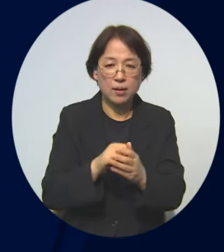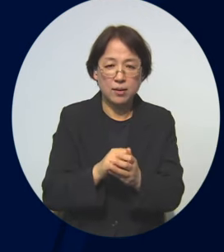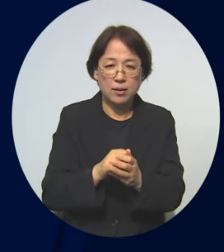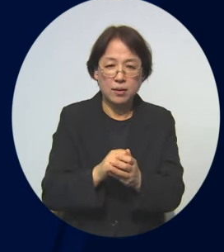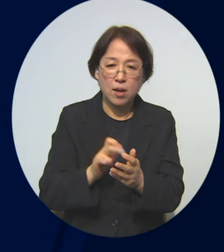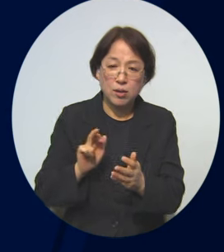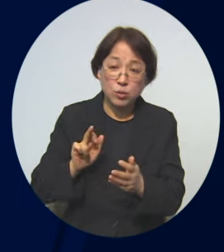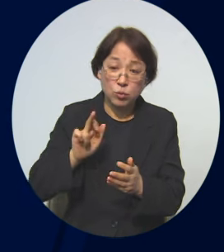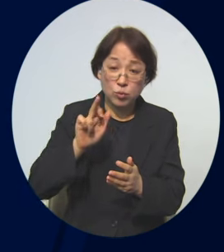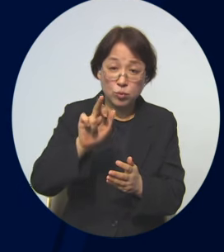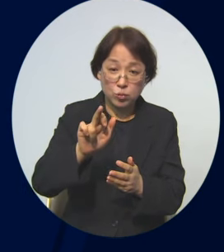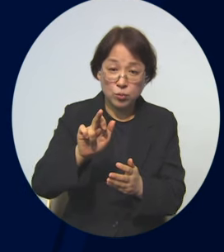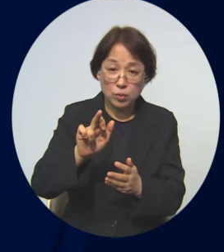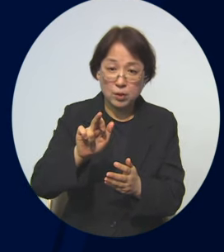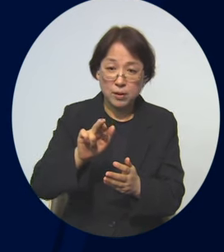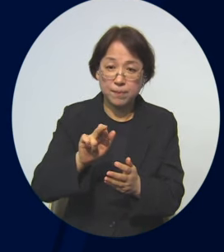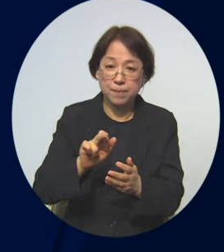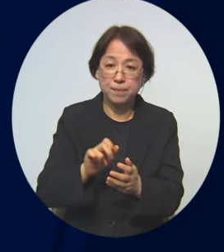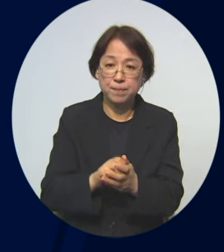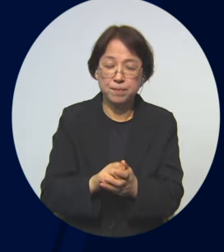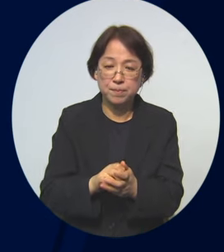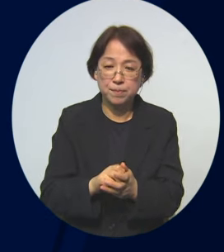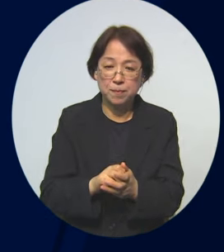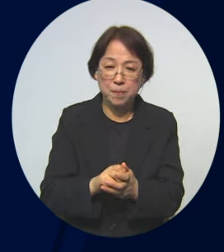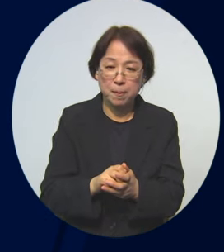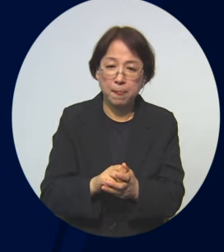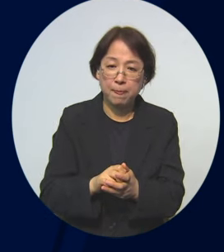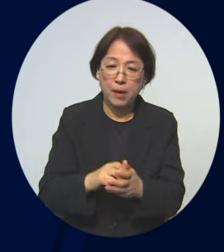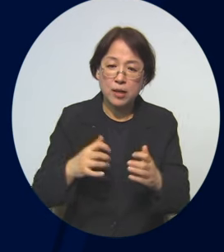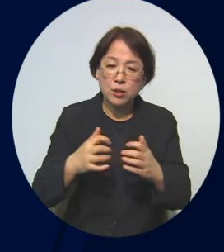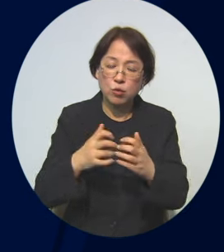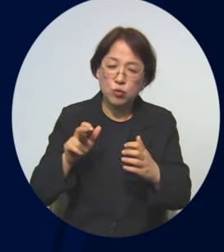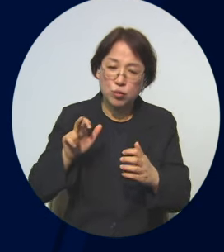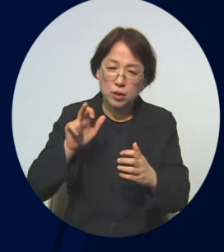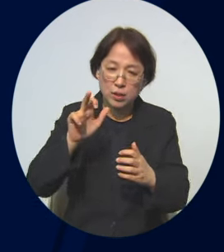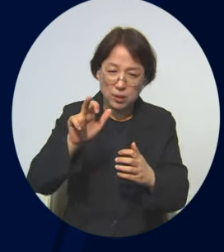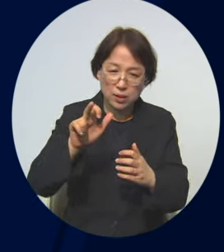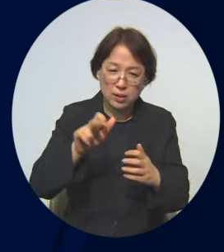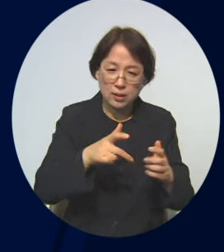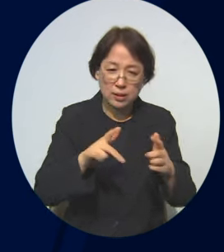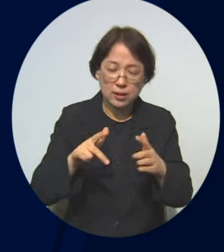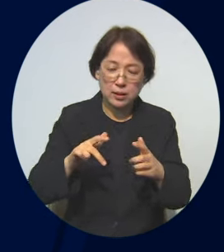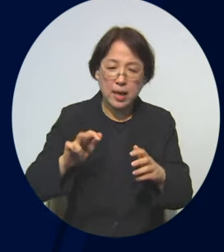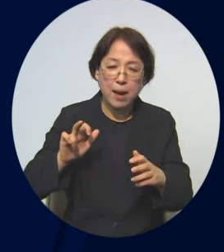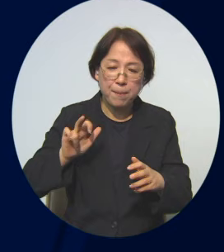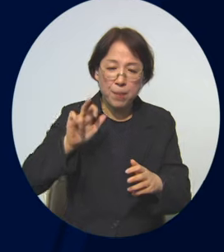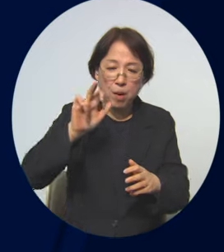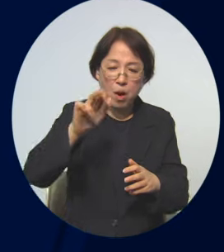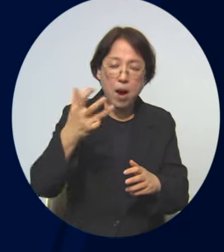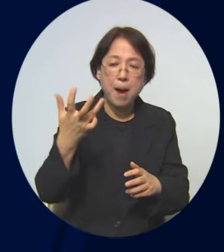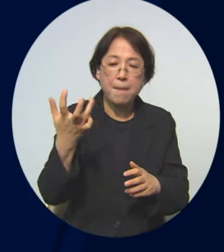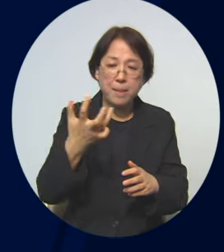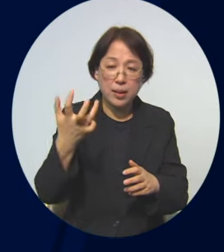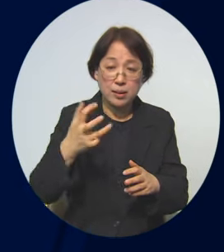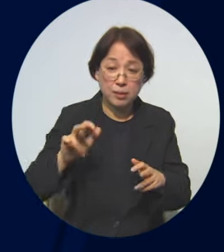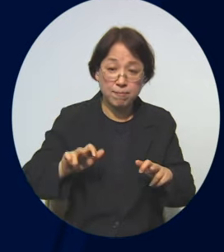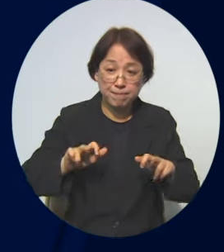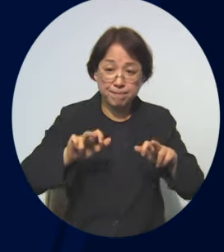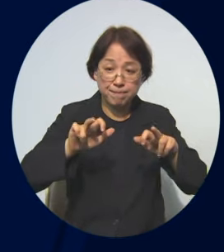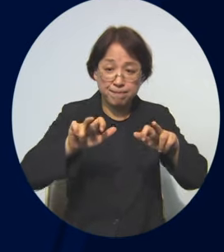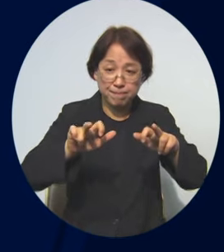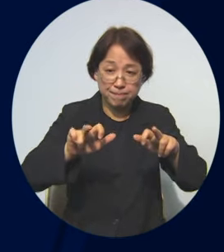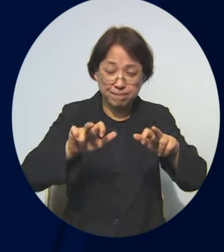최신 스텔스 전투기 F-35C와 슈퍼호넷 전투기, 호크아이 조기 경보기, 대잠수함기 등약